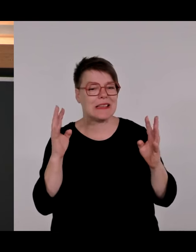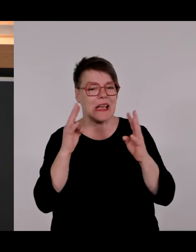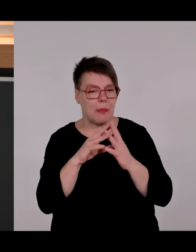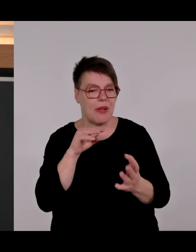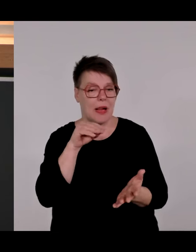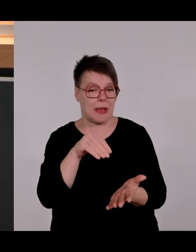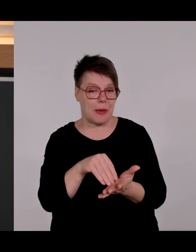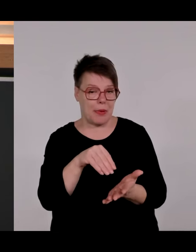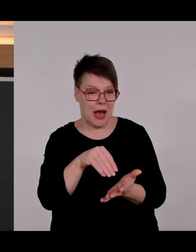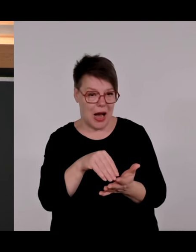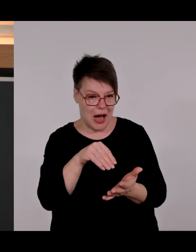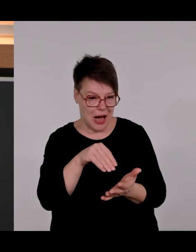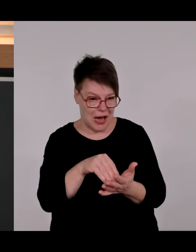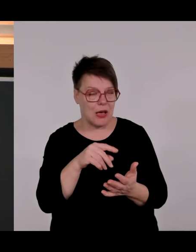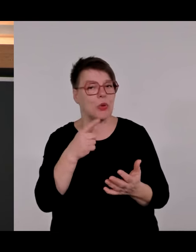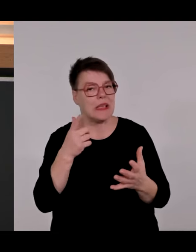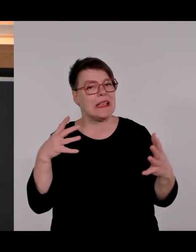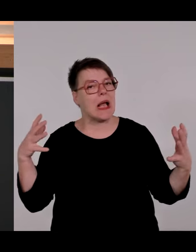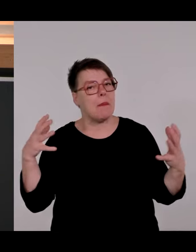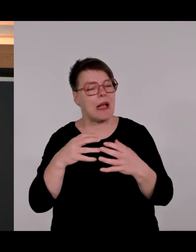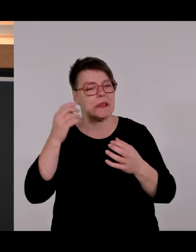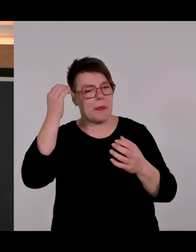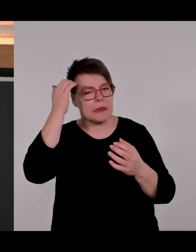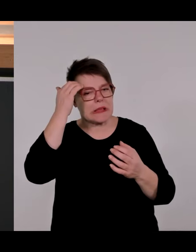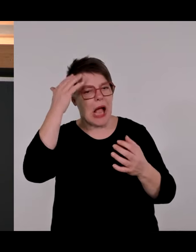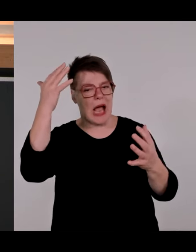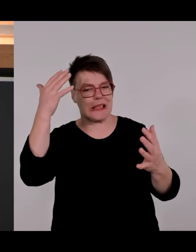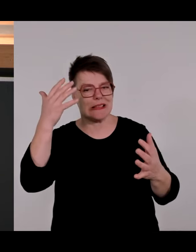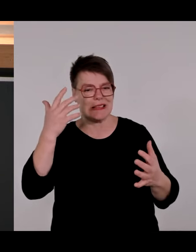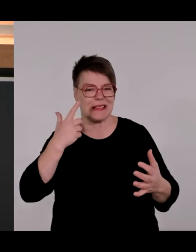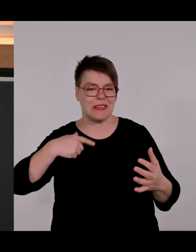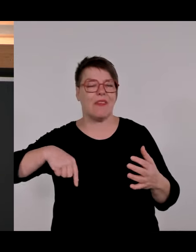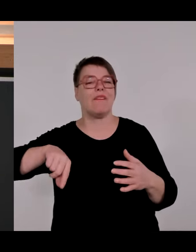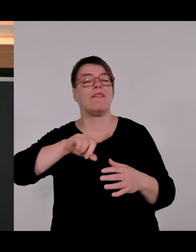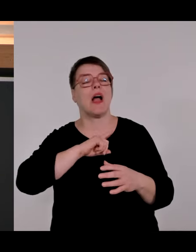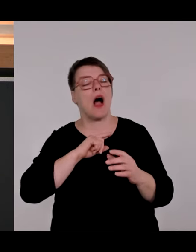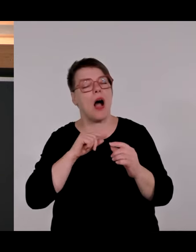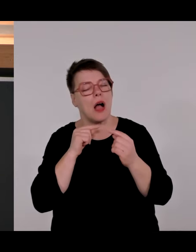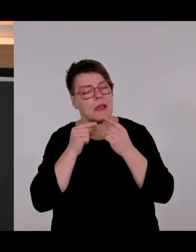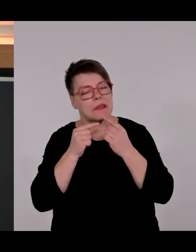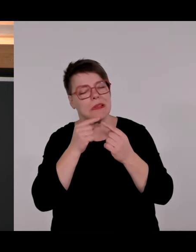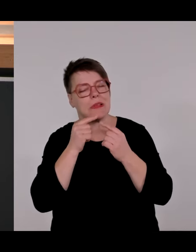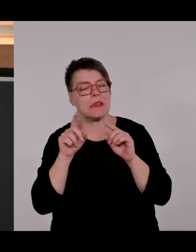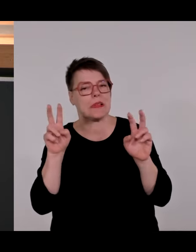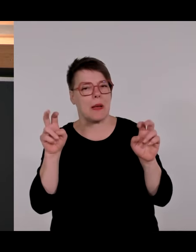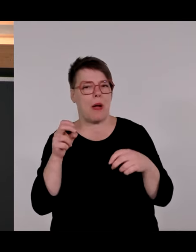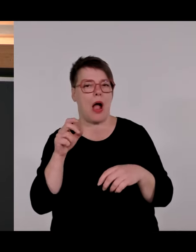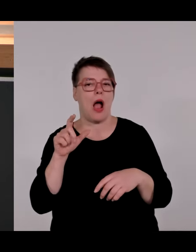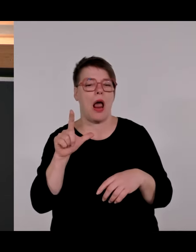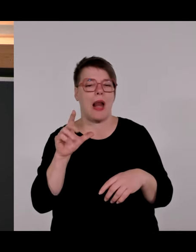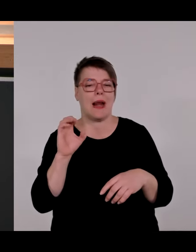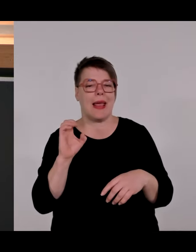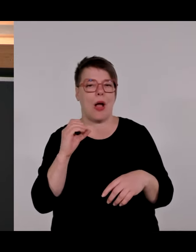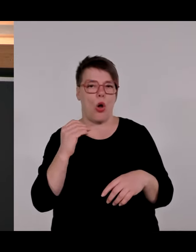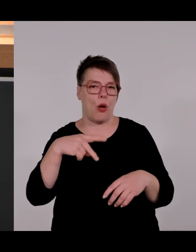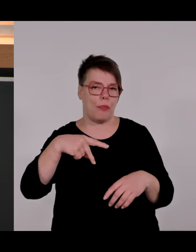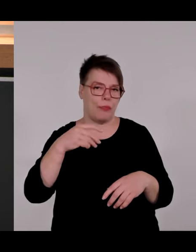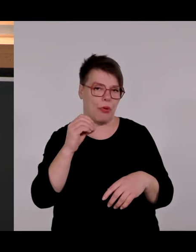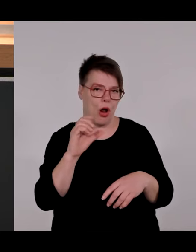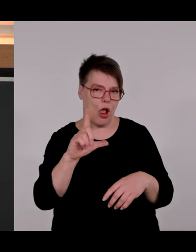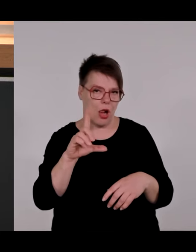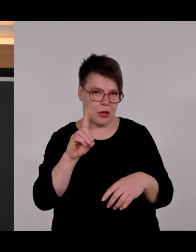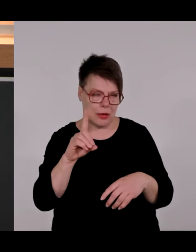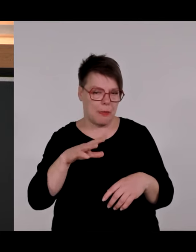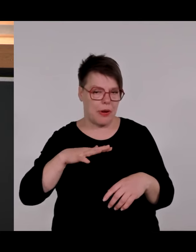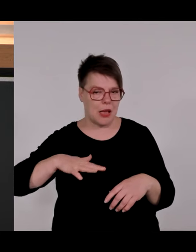die Situation sich am Leopoldplatz verbessern wird, liebe Kolleginnen und Kollegen. Ich wundere mich, dass Sie uns dafür kritisieren. Sie hätten